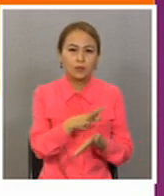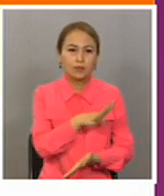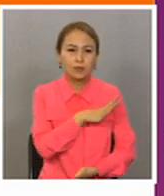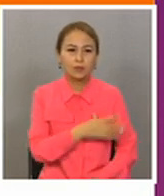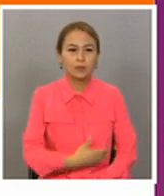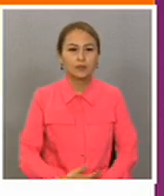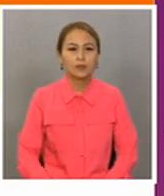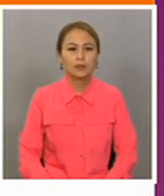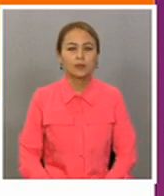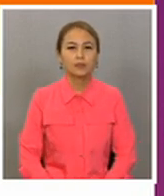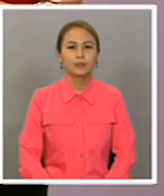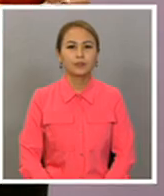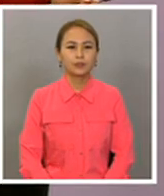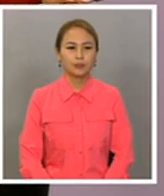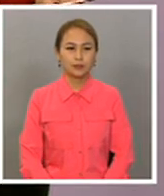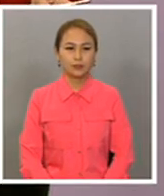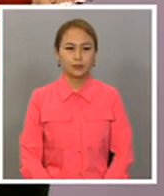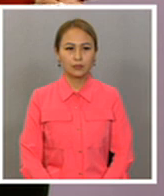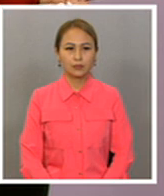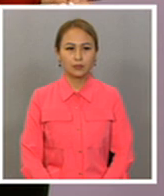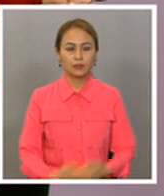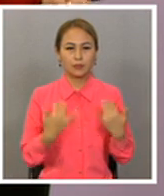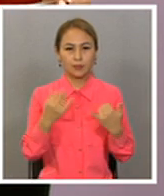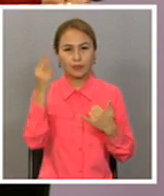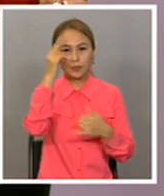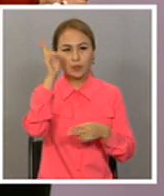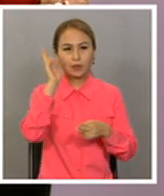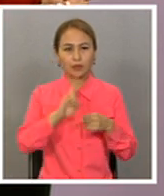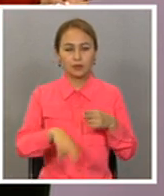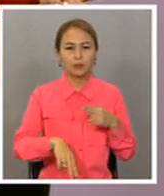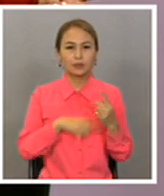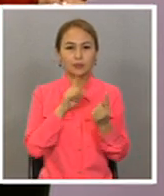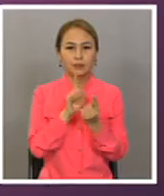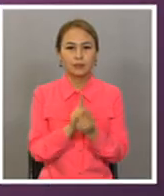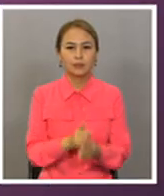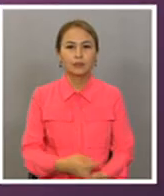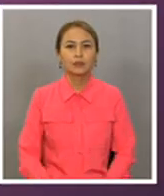бердіңдер. Жарайсыңдар. Бүгінгі сабағымыз аяқталды. Сау болыңдар.